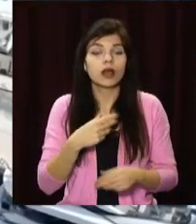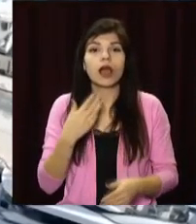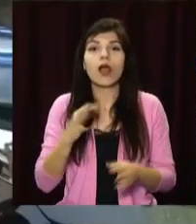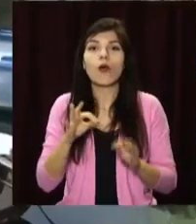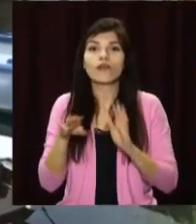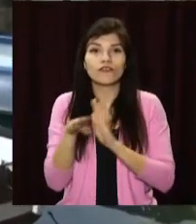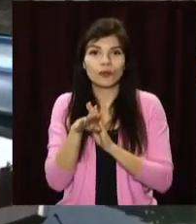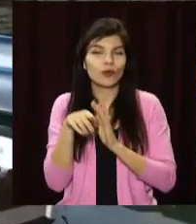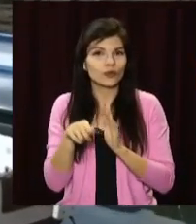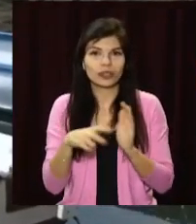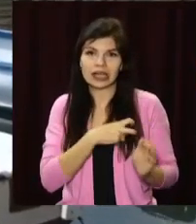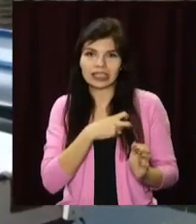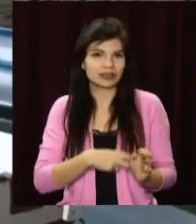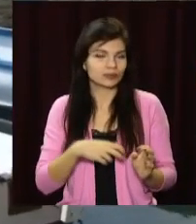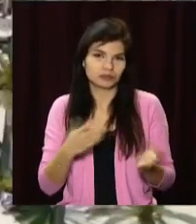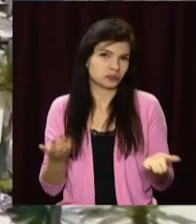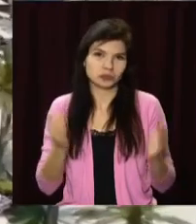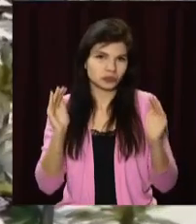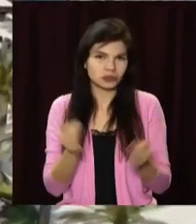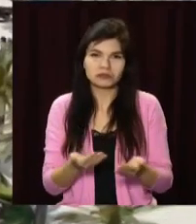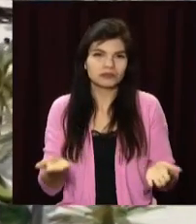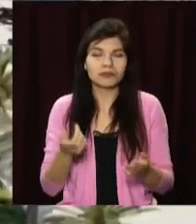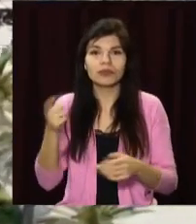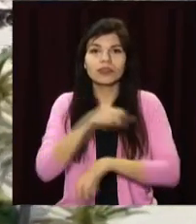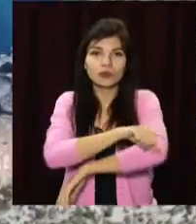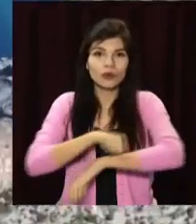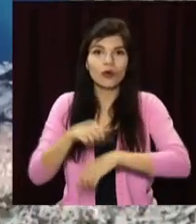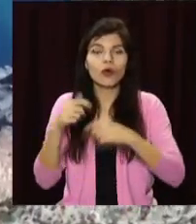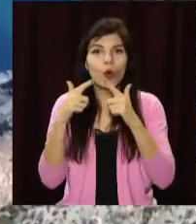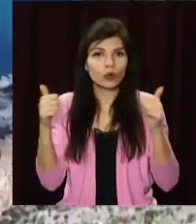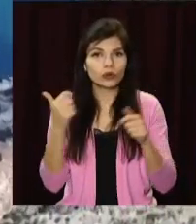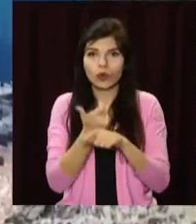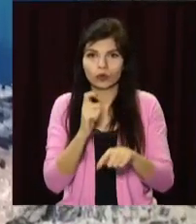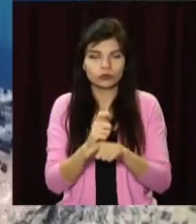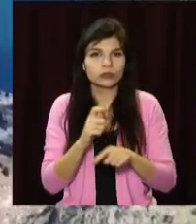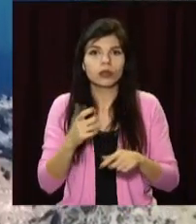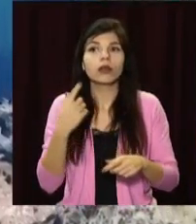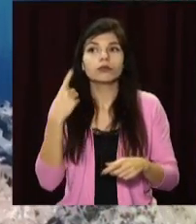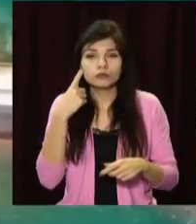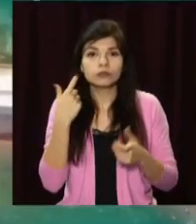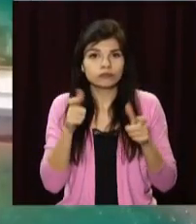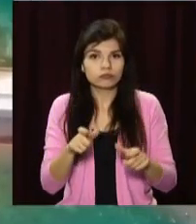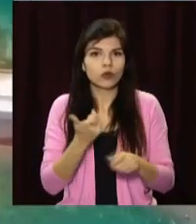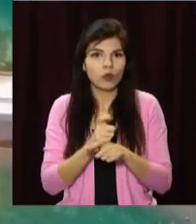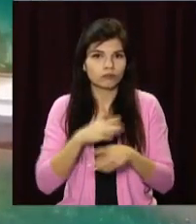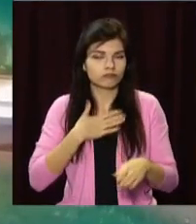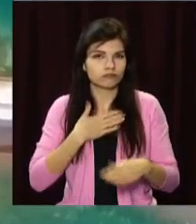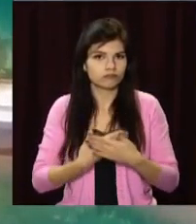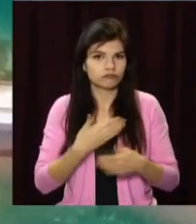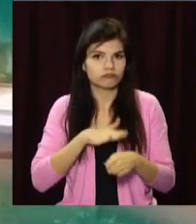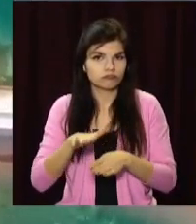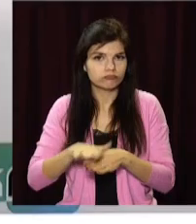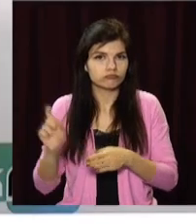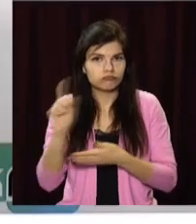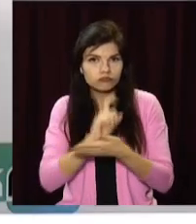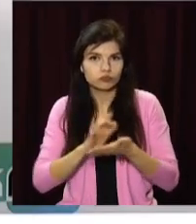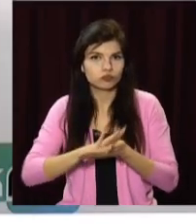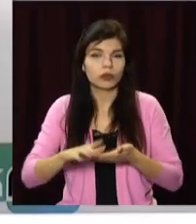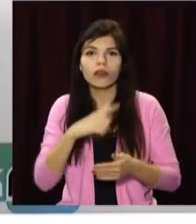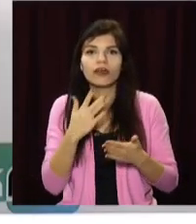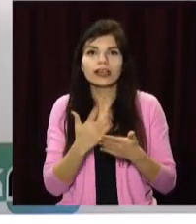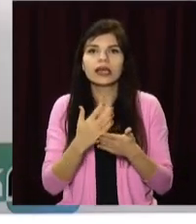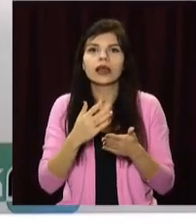повернуть. Щодо самої відпустки, то тут жодних ризиків. Зазвичай закордонні готелі відповідально підходять до карантинних обмежень.